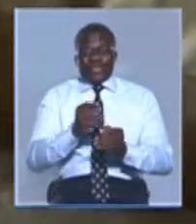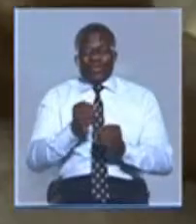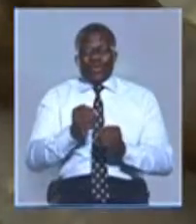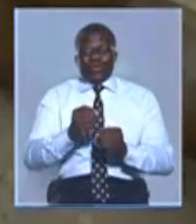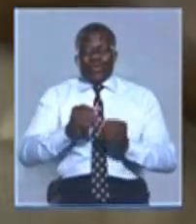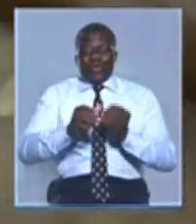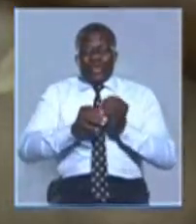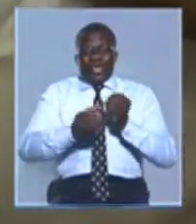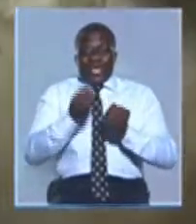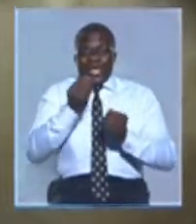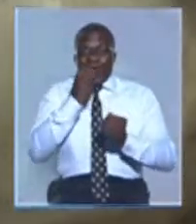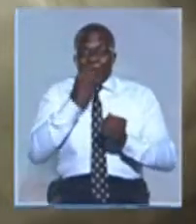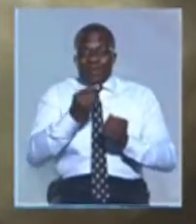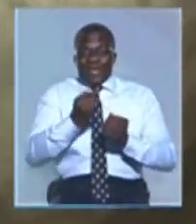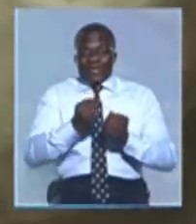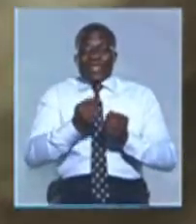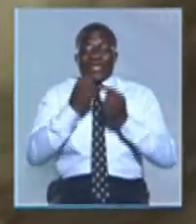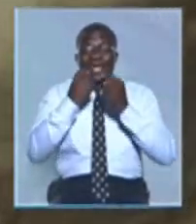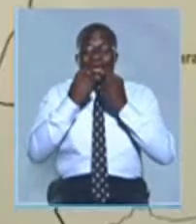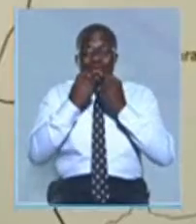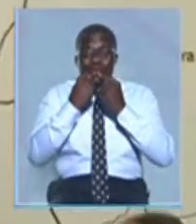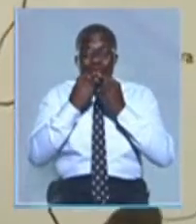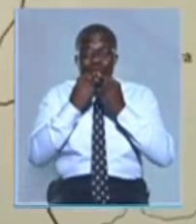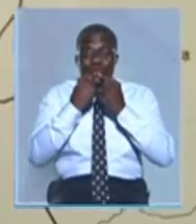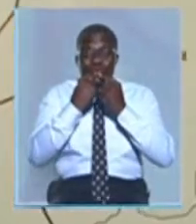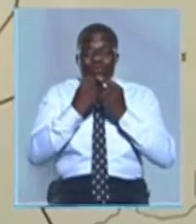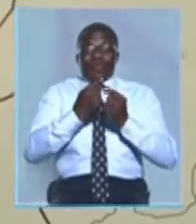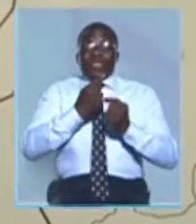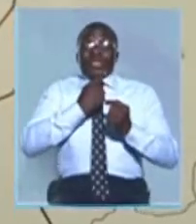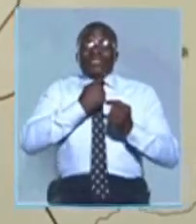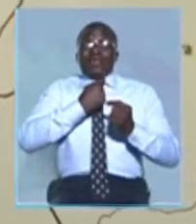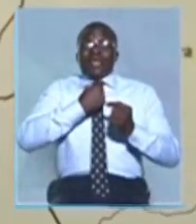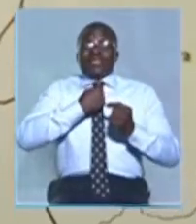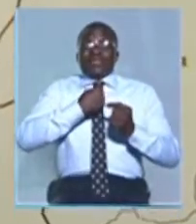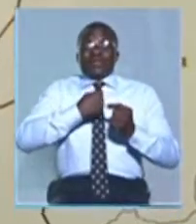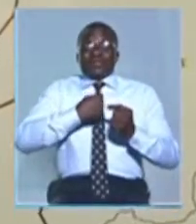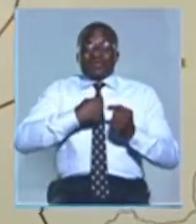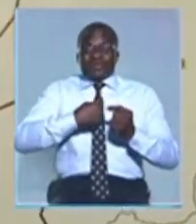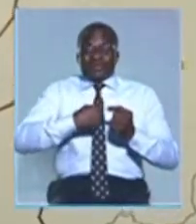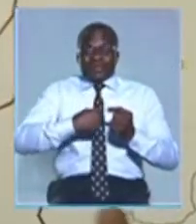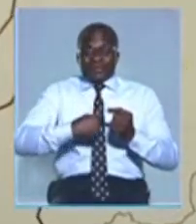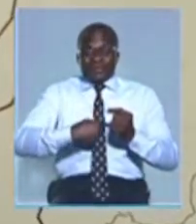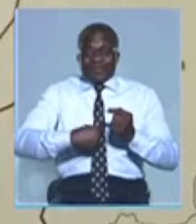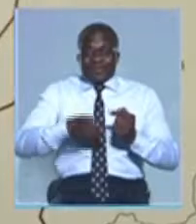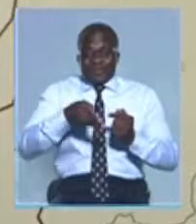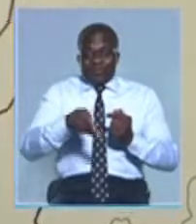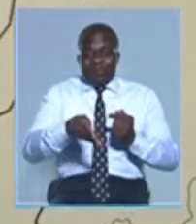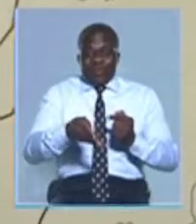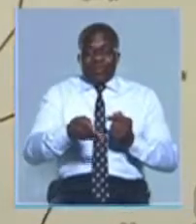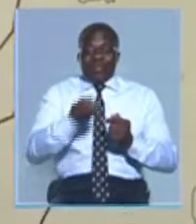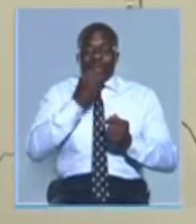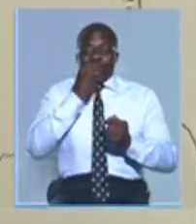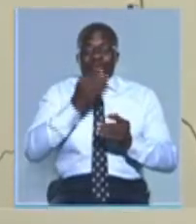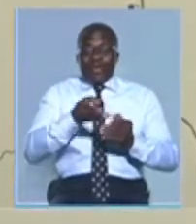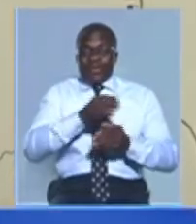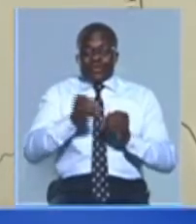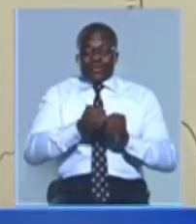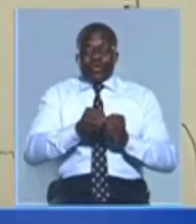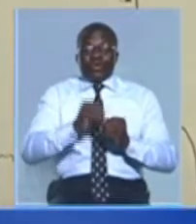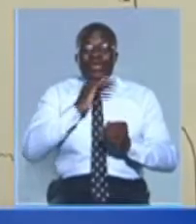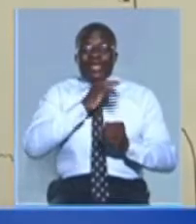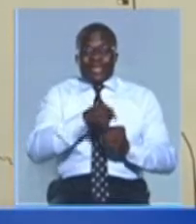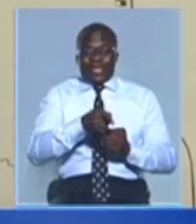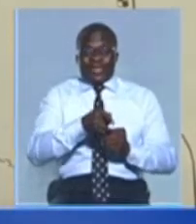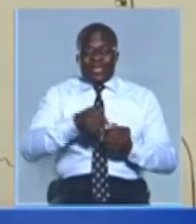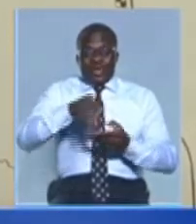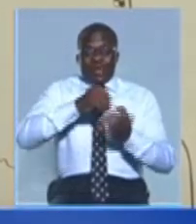tube digestif. Ça a une bouche qu'on appelle bac de chargement. C'est là qu'on met nos déchets. Les déchets sont